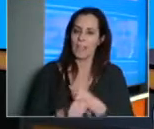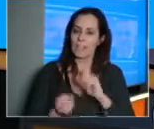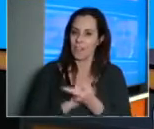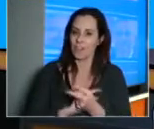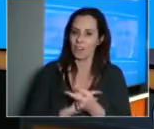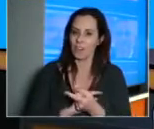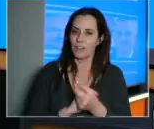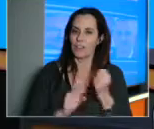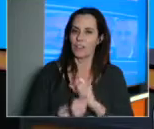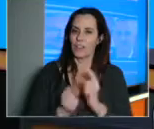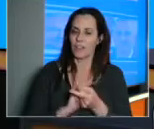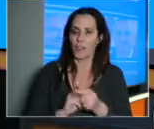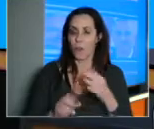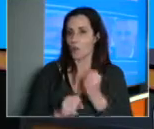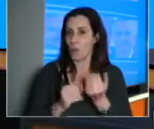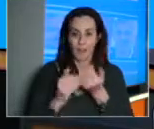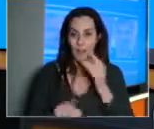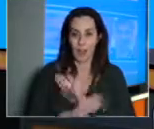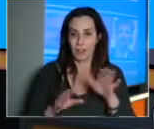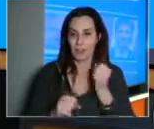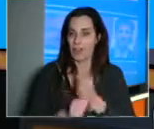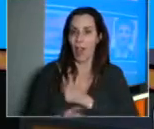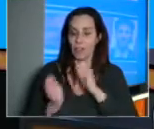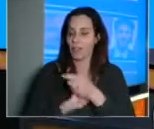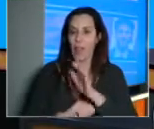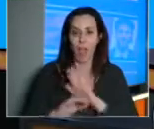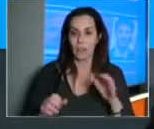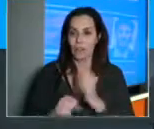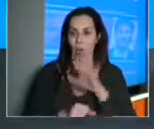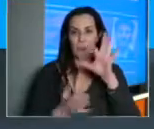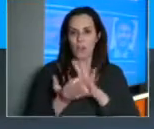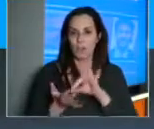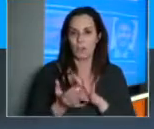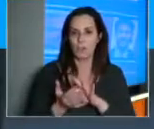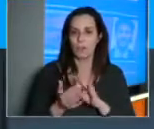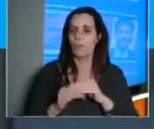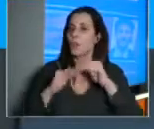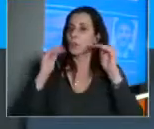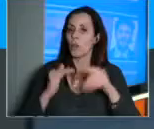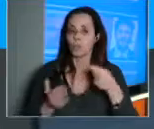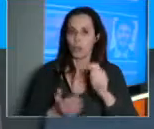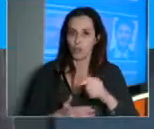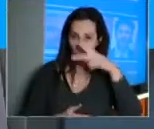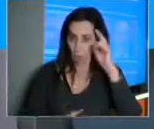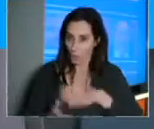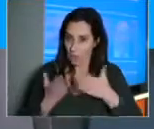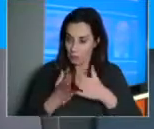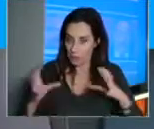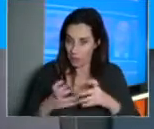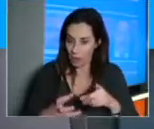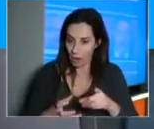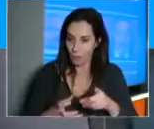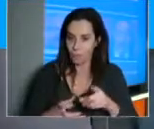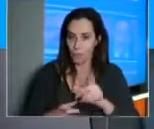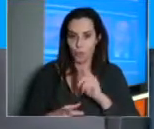ההפך. תעשה ההפך ממה שעשו לפניך. אל תעשה הדתה, אל תתעסק בחמש יחידות. תוריד את תשלומי ההורים, אתה רוצה לעזור למגזר ממנו